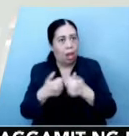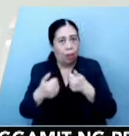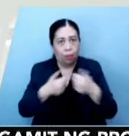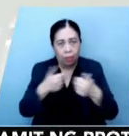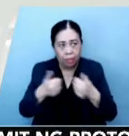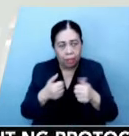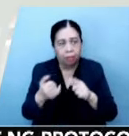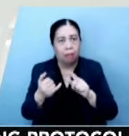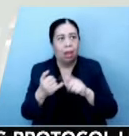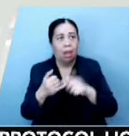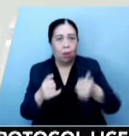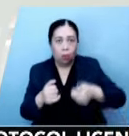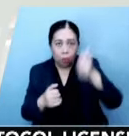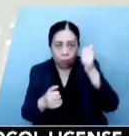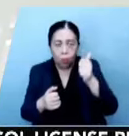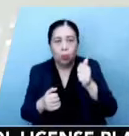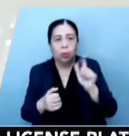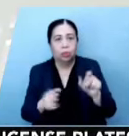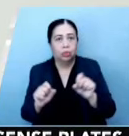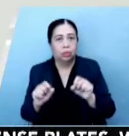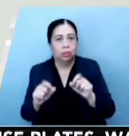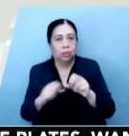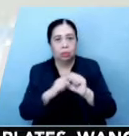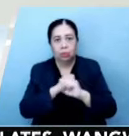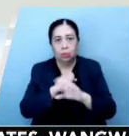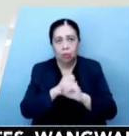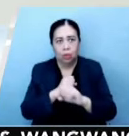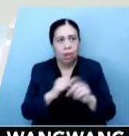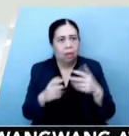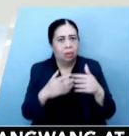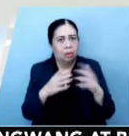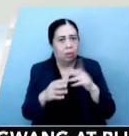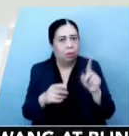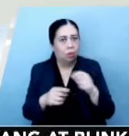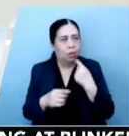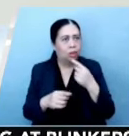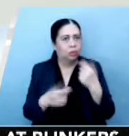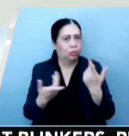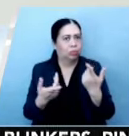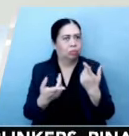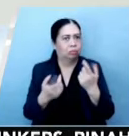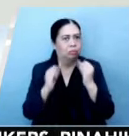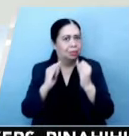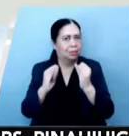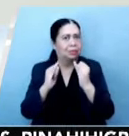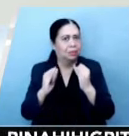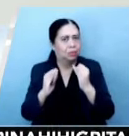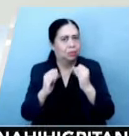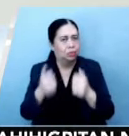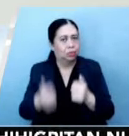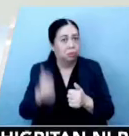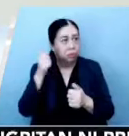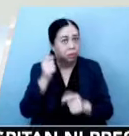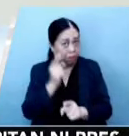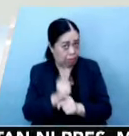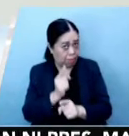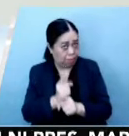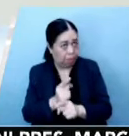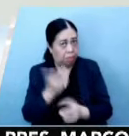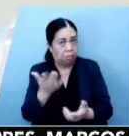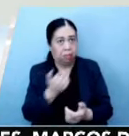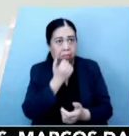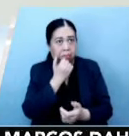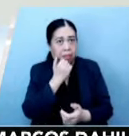sa sales promotion na to, at kung ano man yung pinapagawa nila para manalo, tama ba ito, wala bang illegal dito